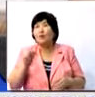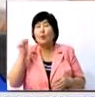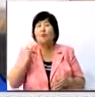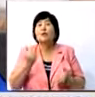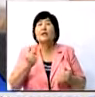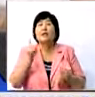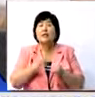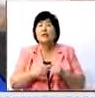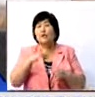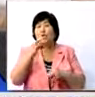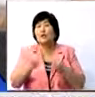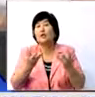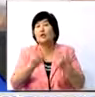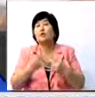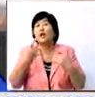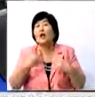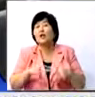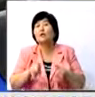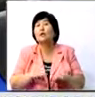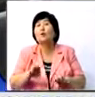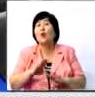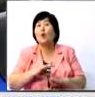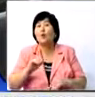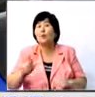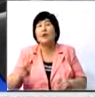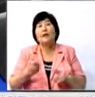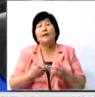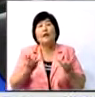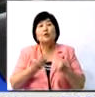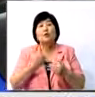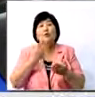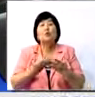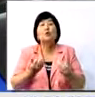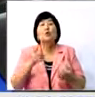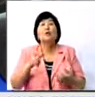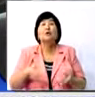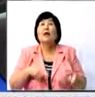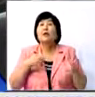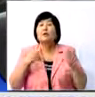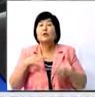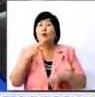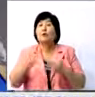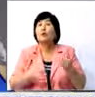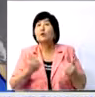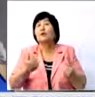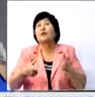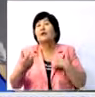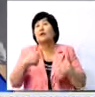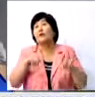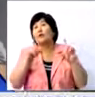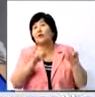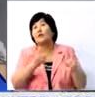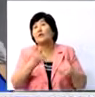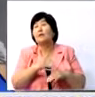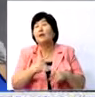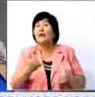узнать ежесуточное число родившихся и умерших. Также счетчик показывает, сколько человек прибывает ежесуточно в страну и выезжает за ее